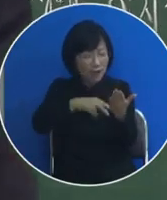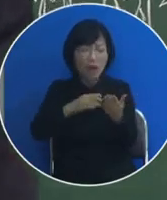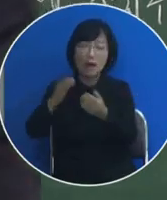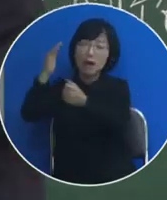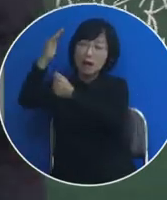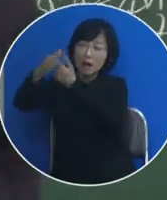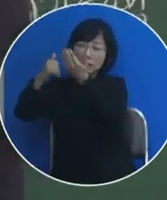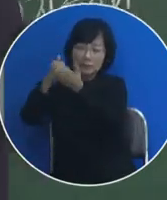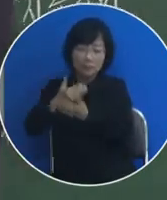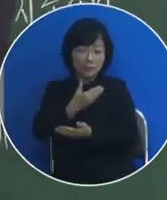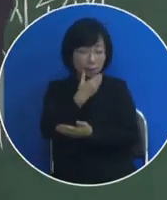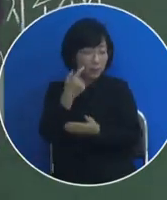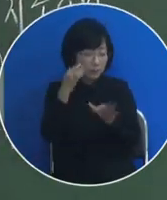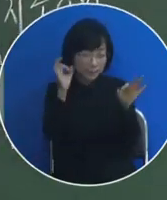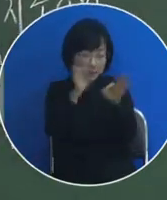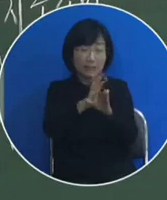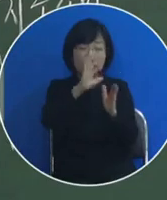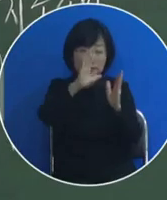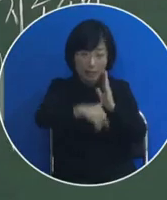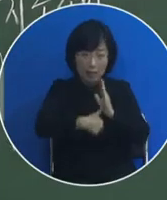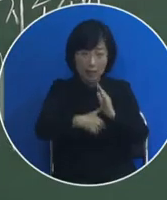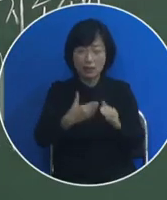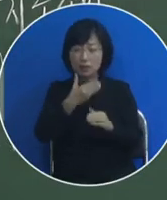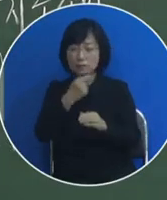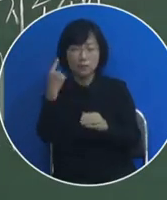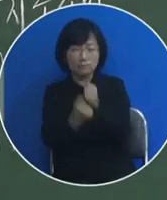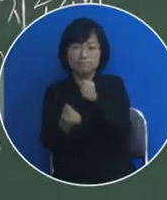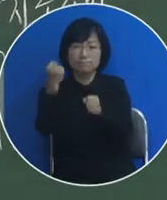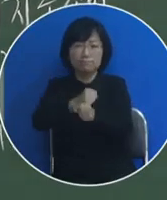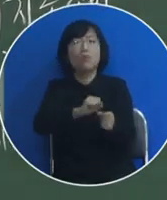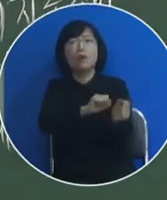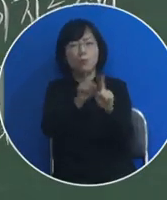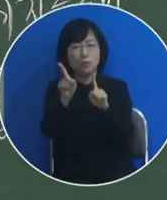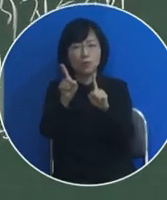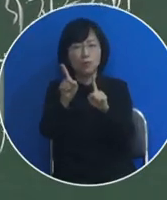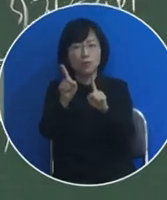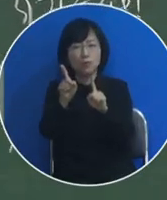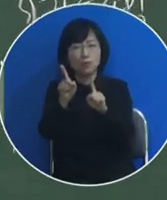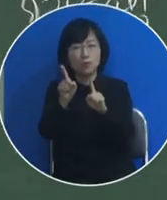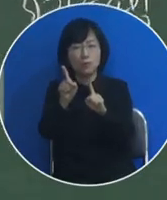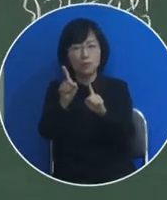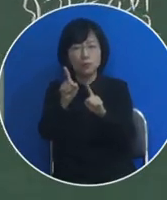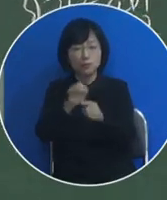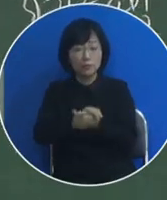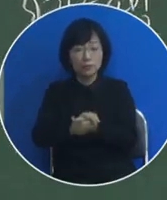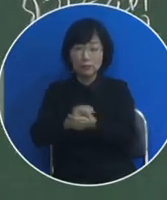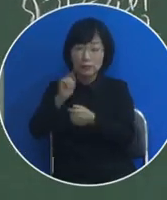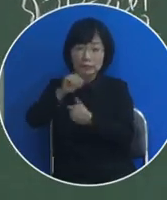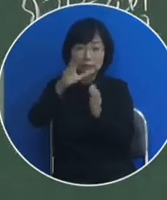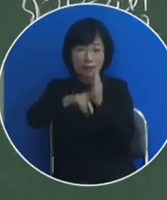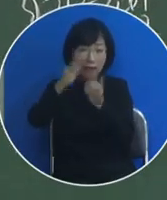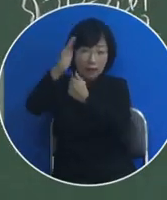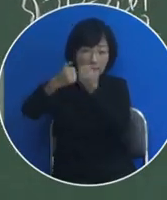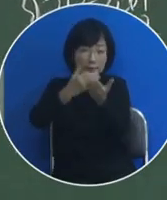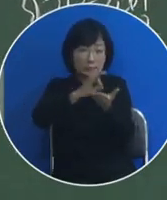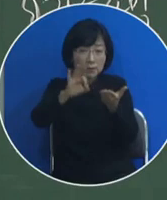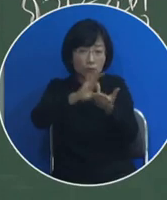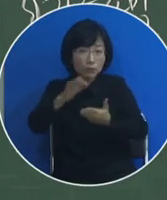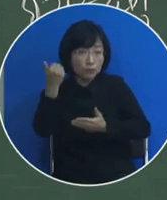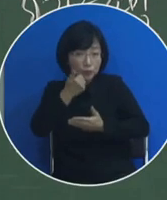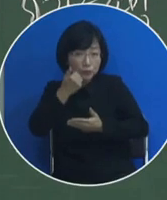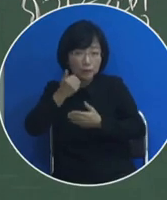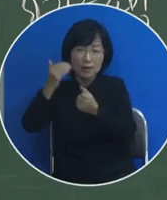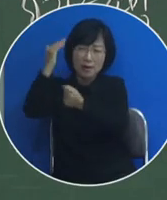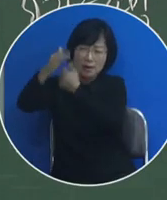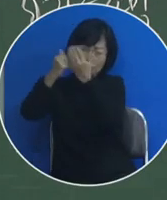그 속에 들어 있는 자는 하나님의 절대 목표를 붙잡은 자가 된다. 말이에요. Those who are inside of that are the